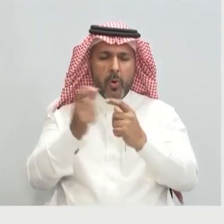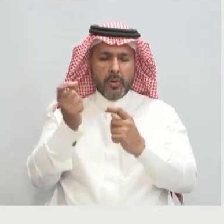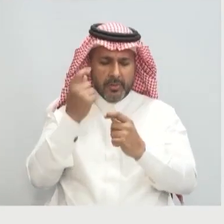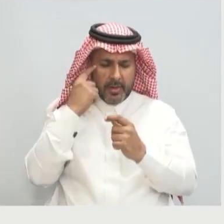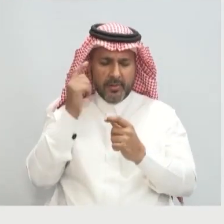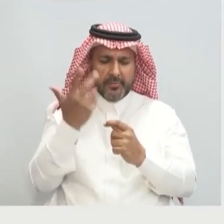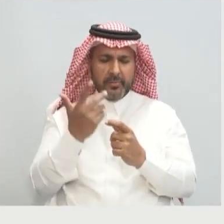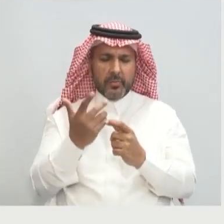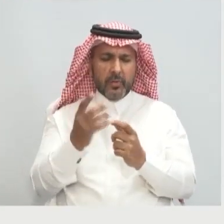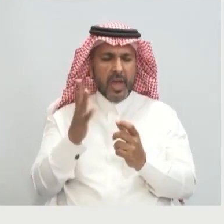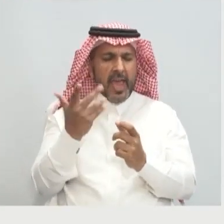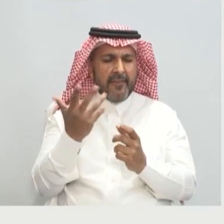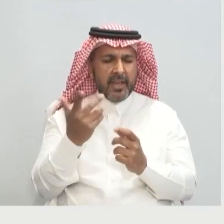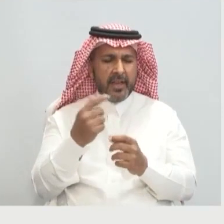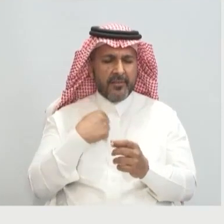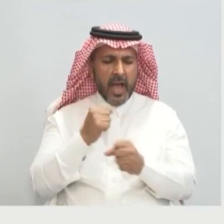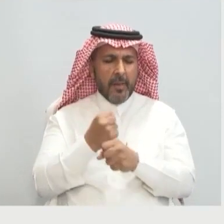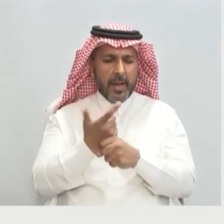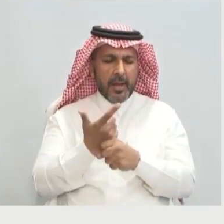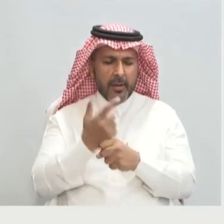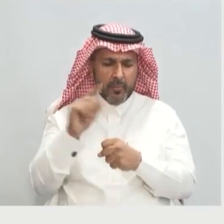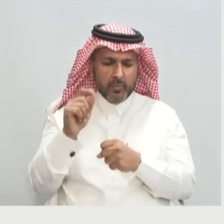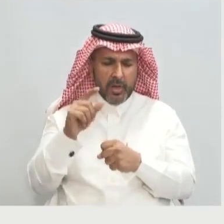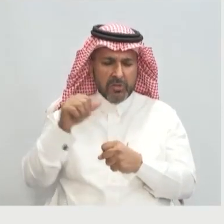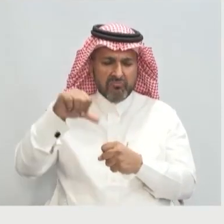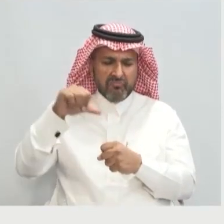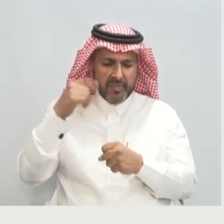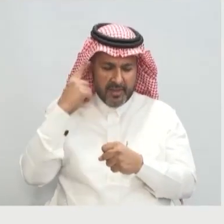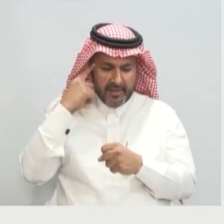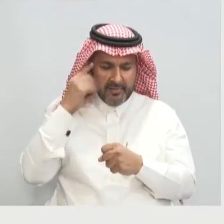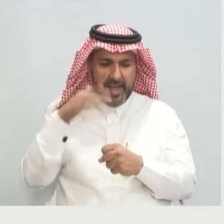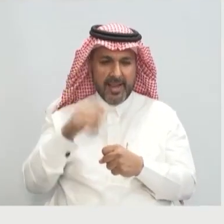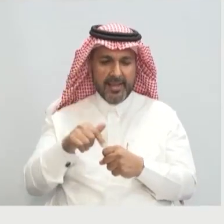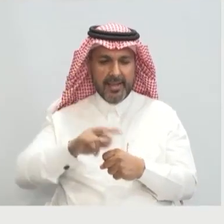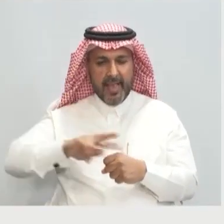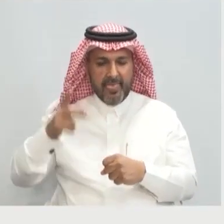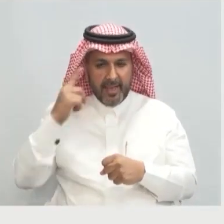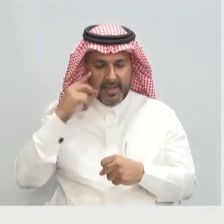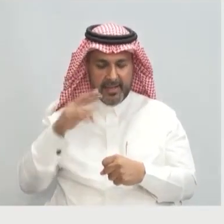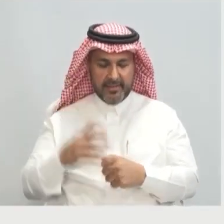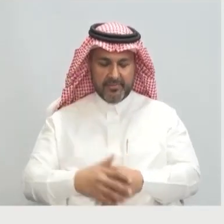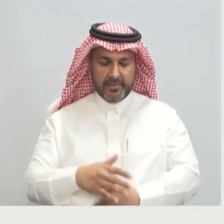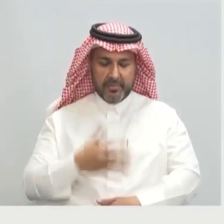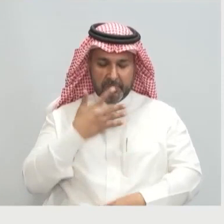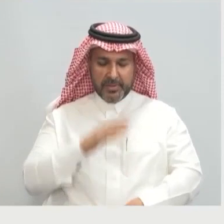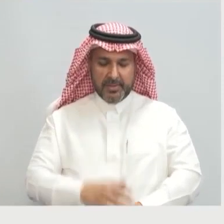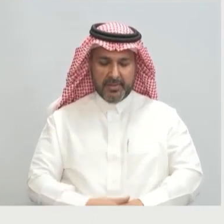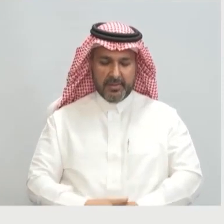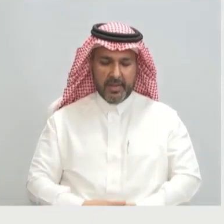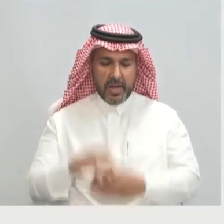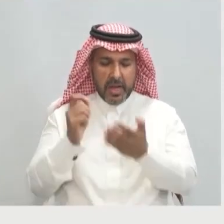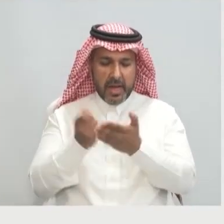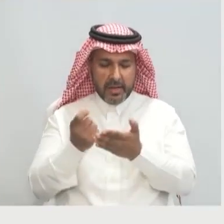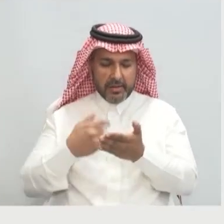التواصل الاجتماعي ومراقبه الانترنت وحينما يكتب الموظف اسم الشركه واسم المنظمه سيعرف ما